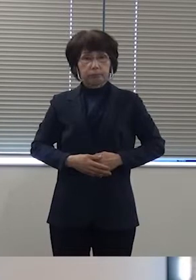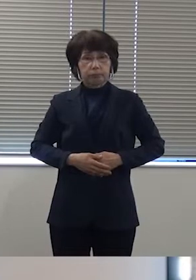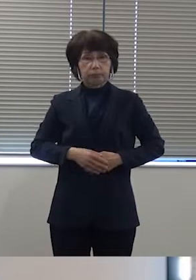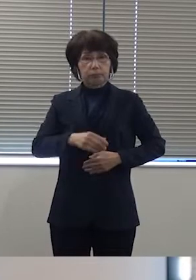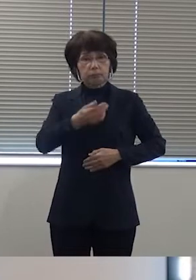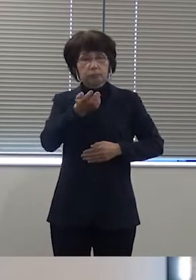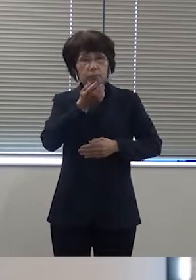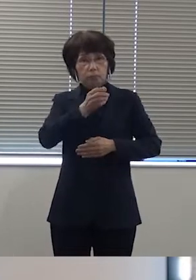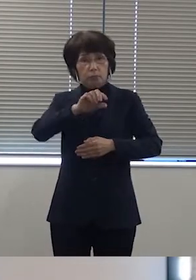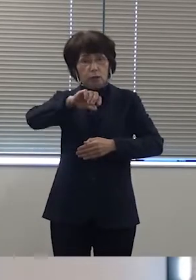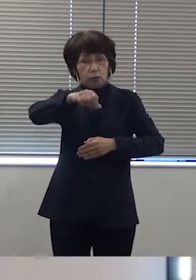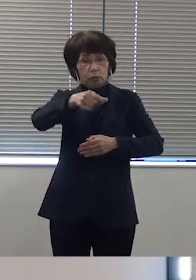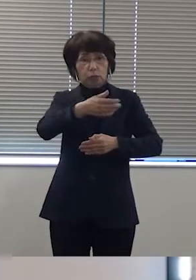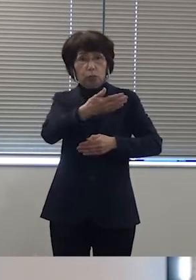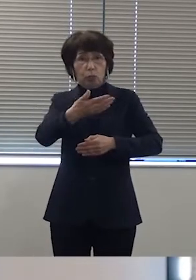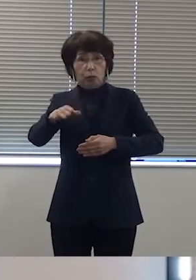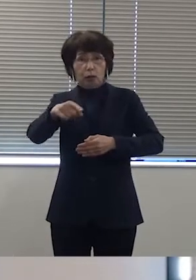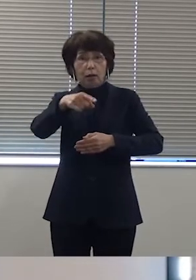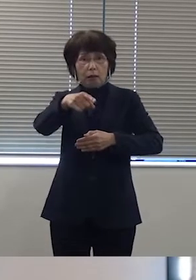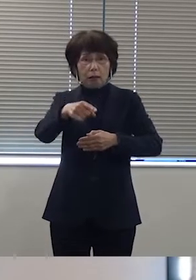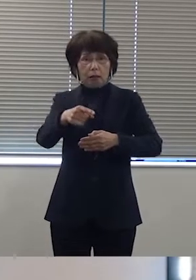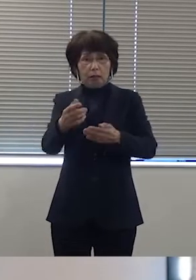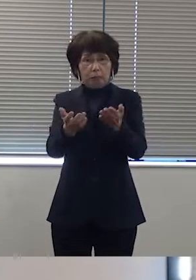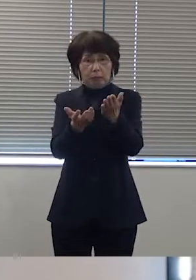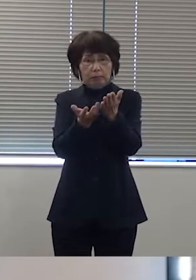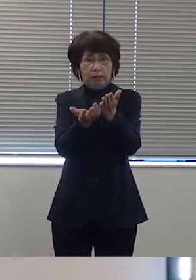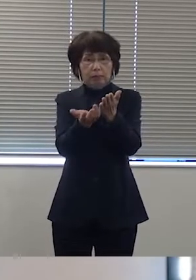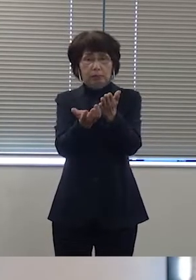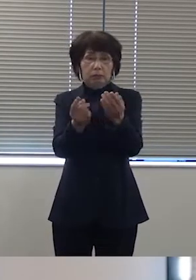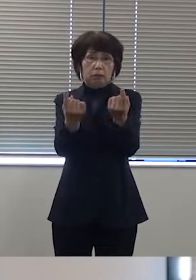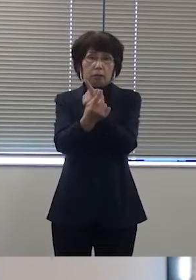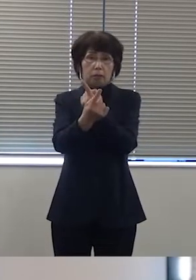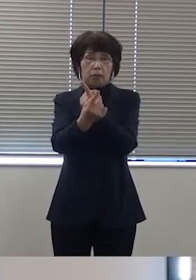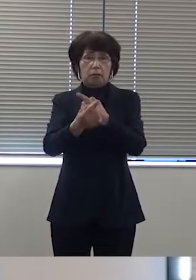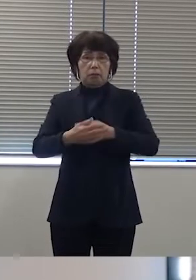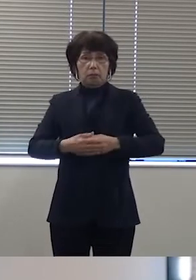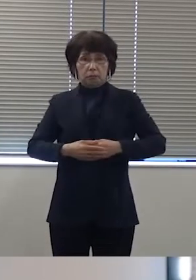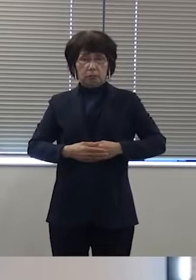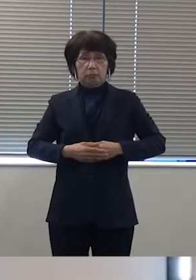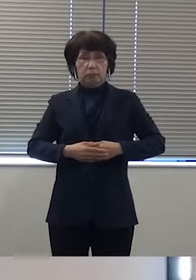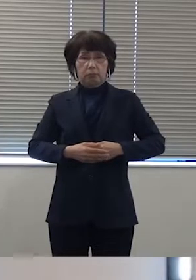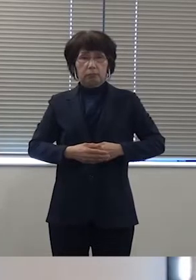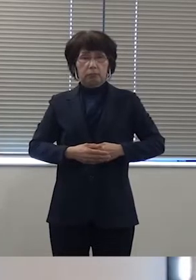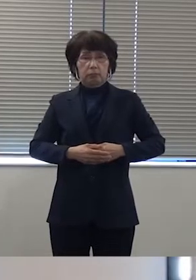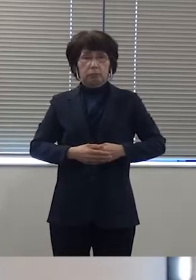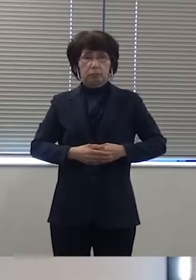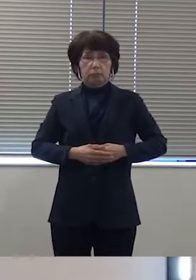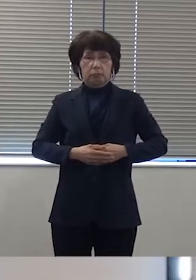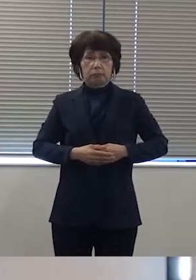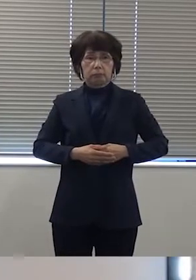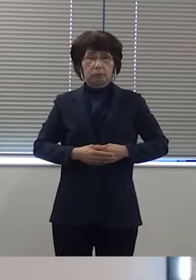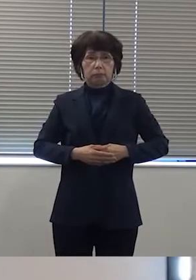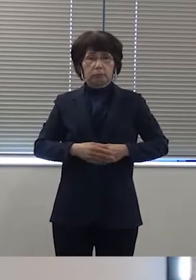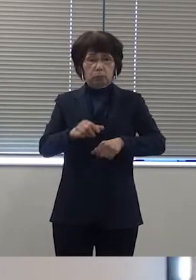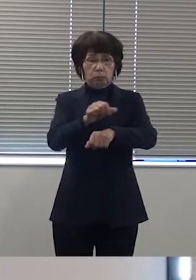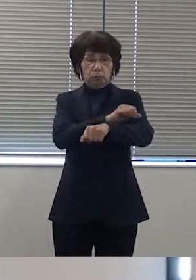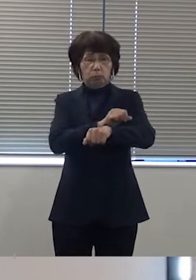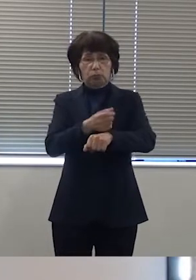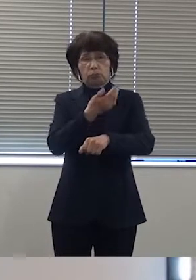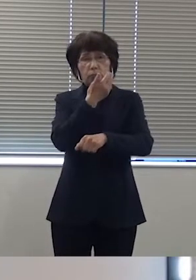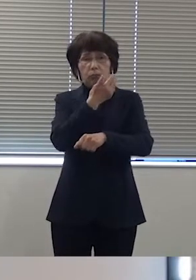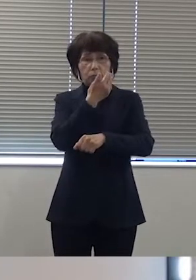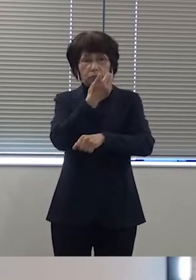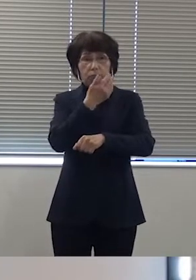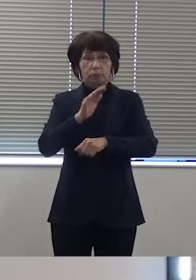して、30ページの上半分、特にこれ重要な工事なんですが、針の浄水とか